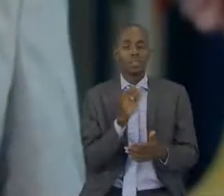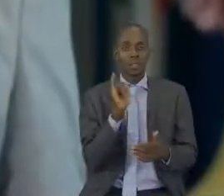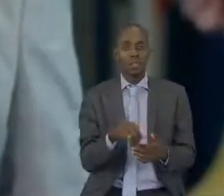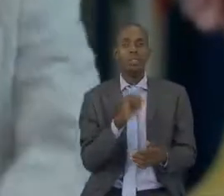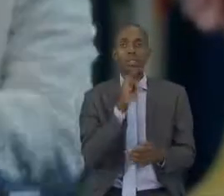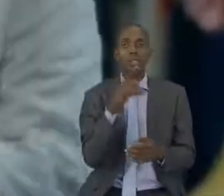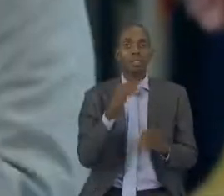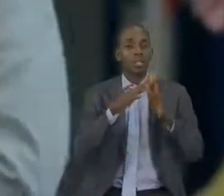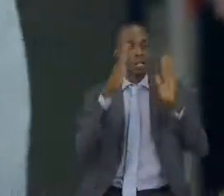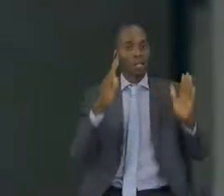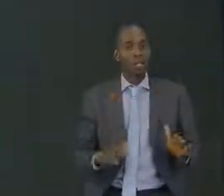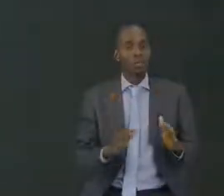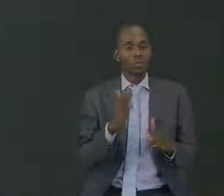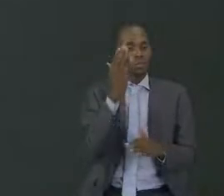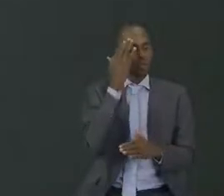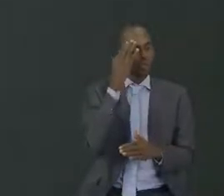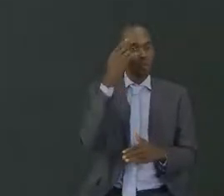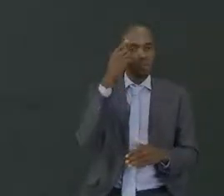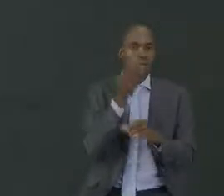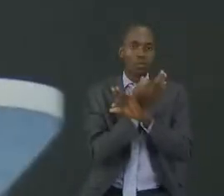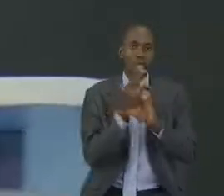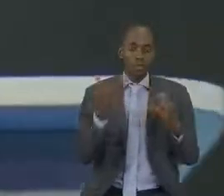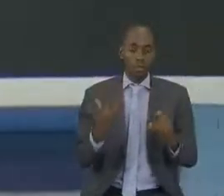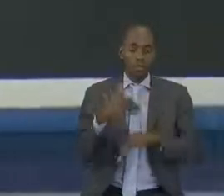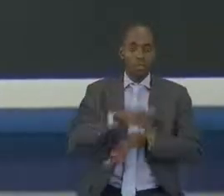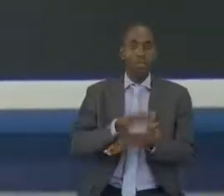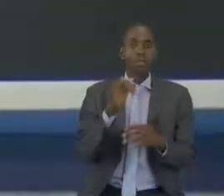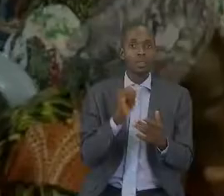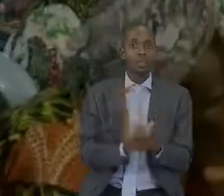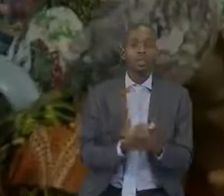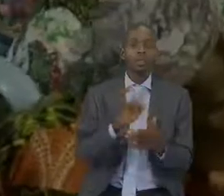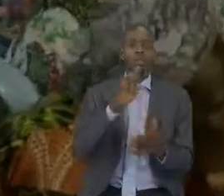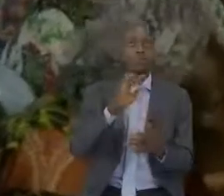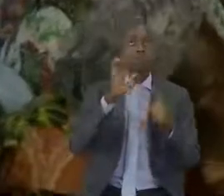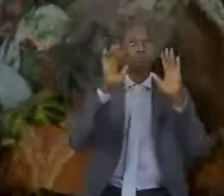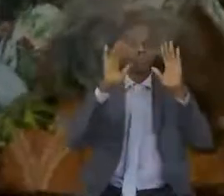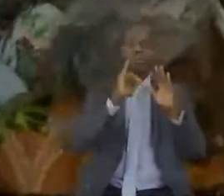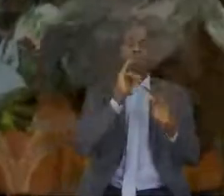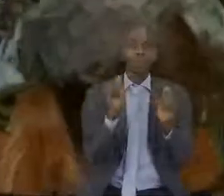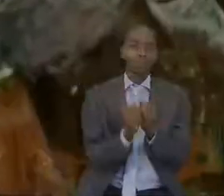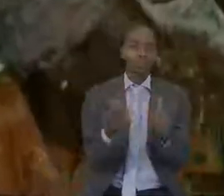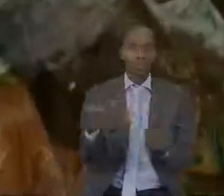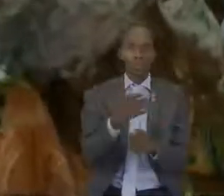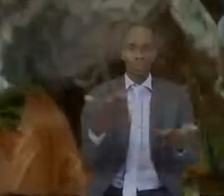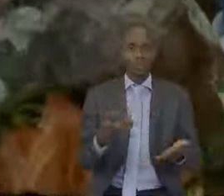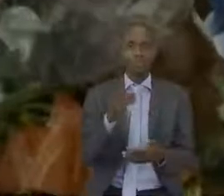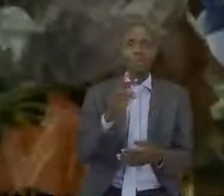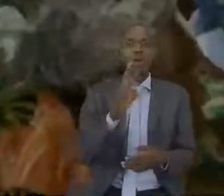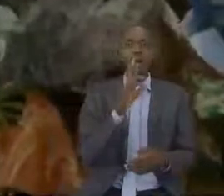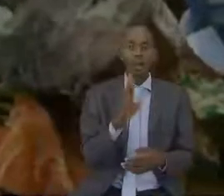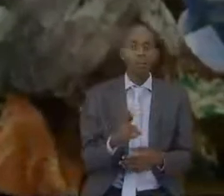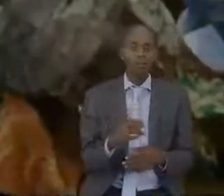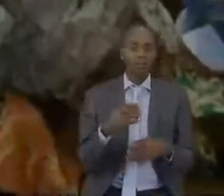la libération. Et ce soir, le signe est là avec toi. tu es marqué pour la